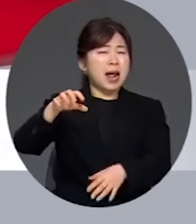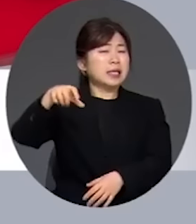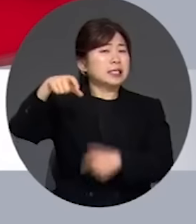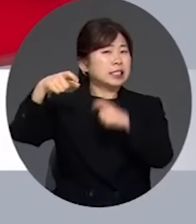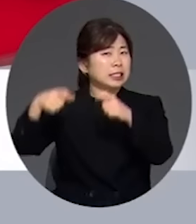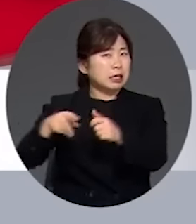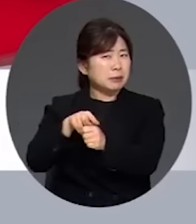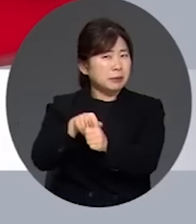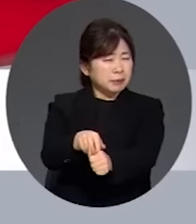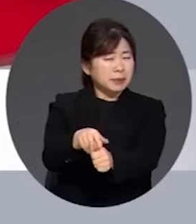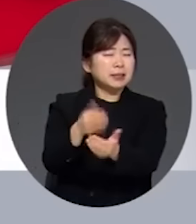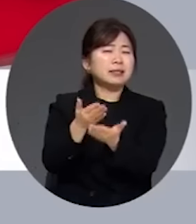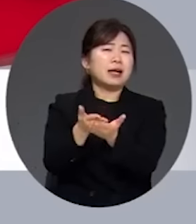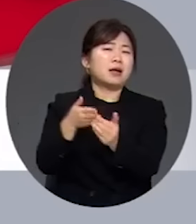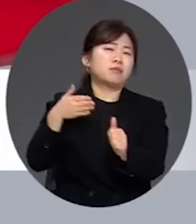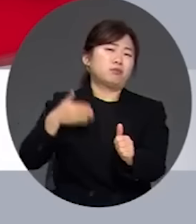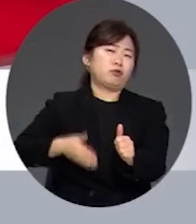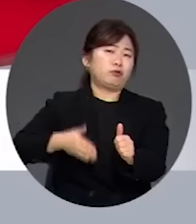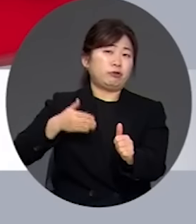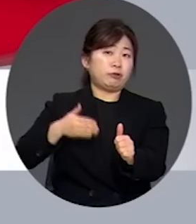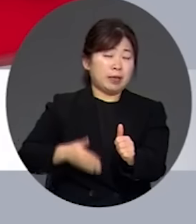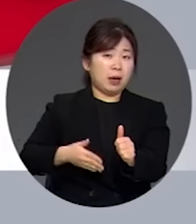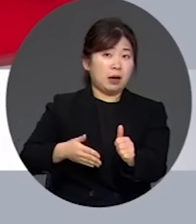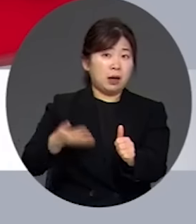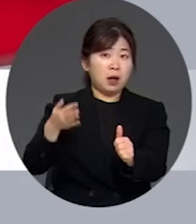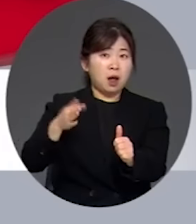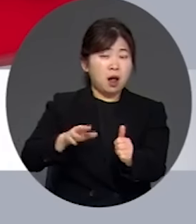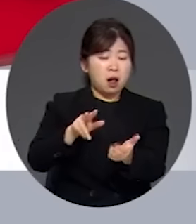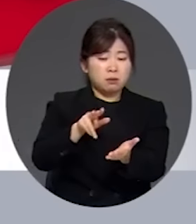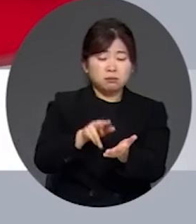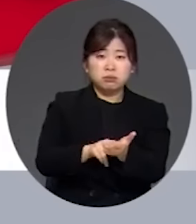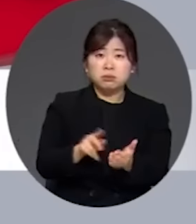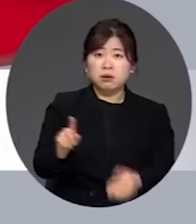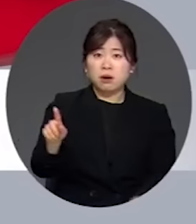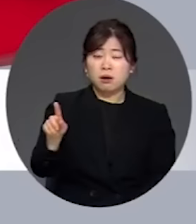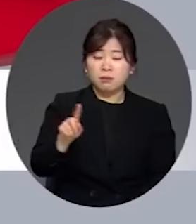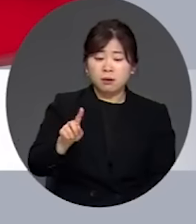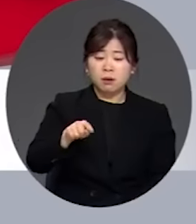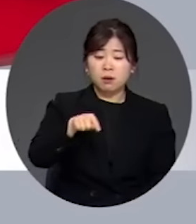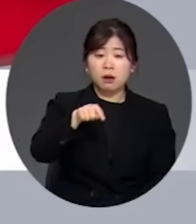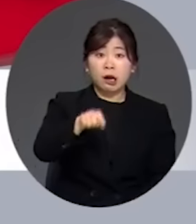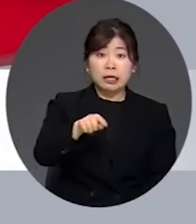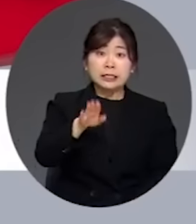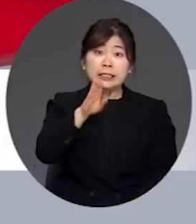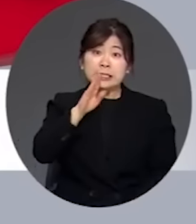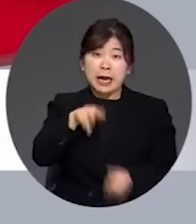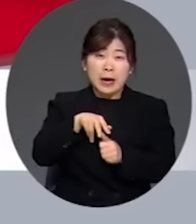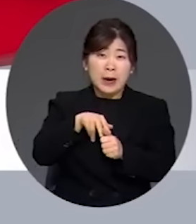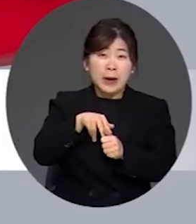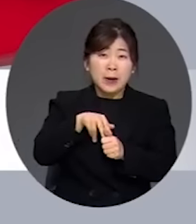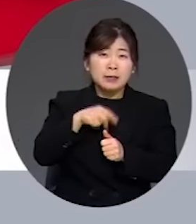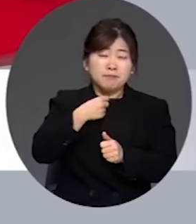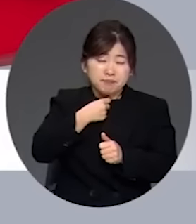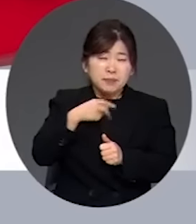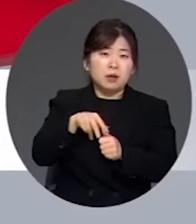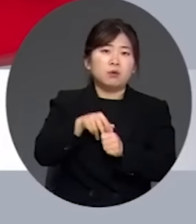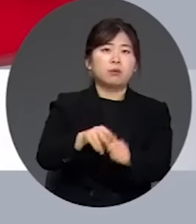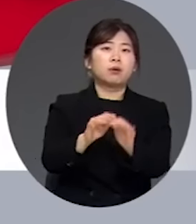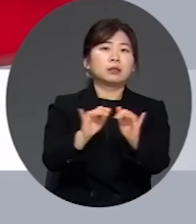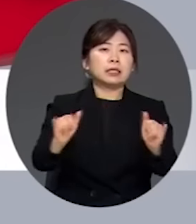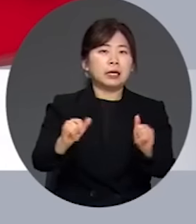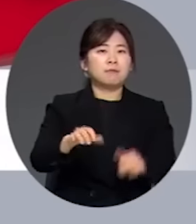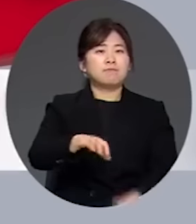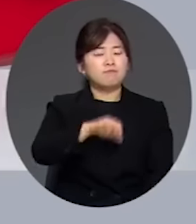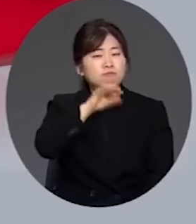김해지역 출마를 요청한 건데요이 같은 당의 전략공천 움직임에 해당 선거 비자들은